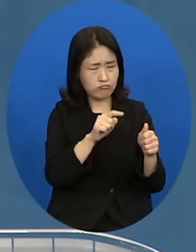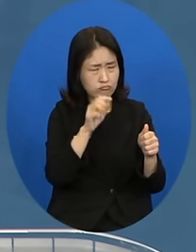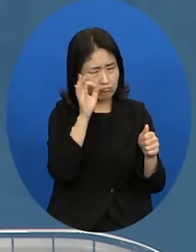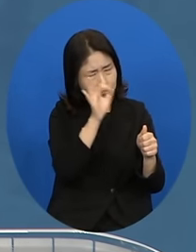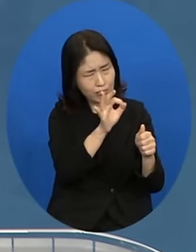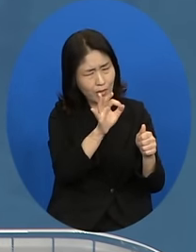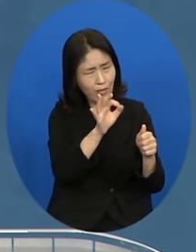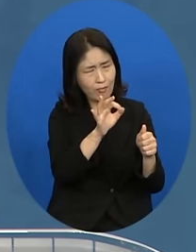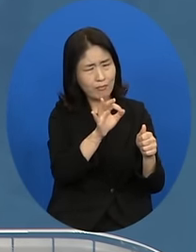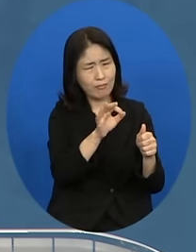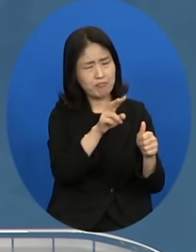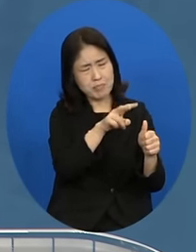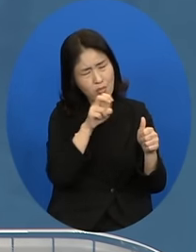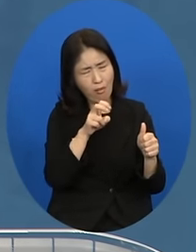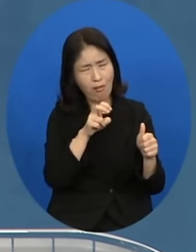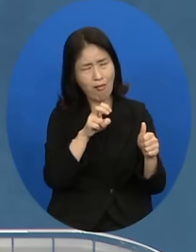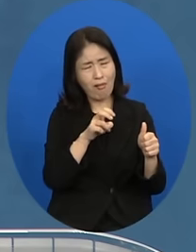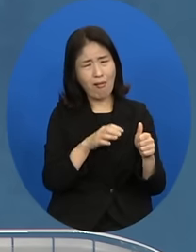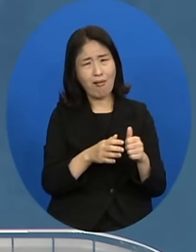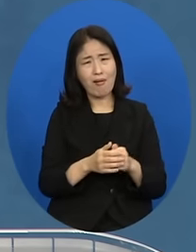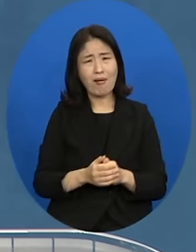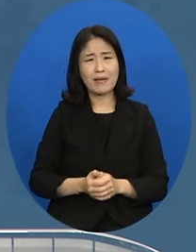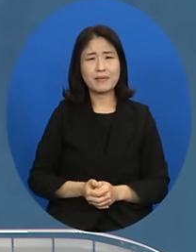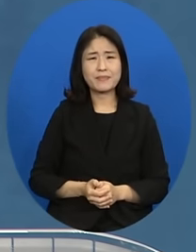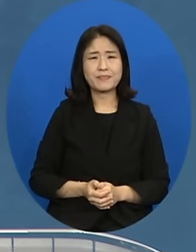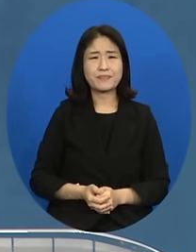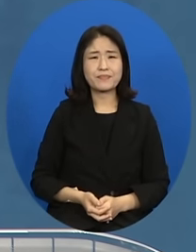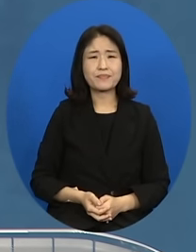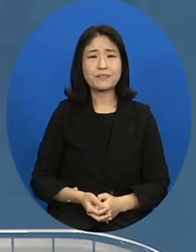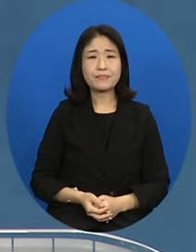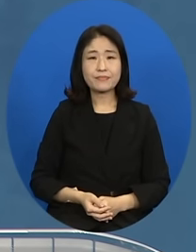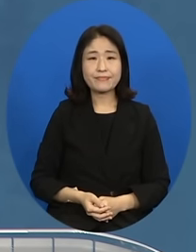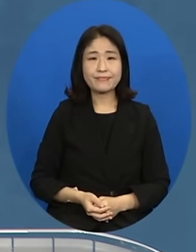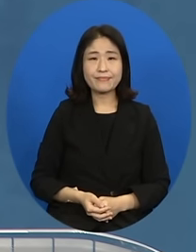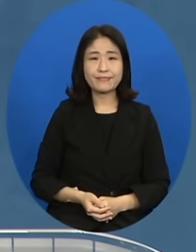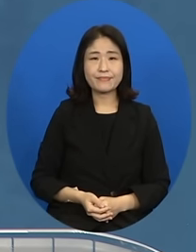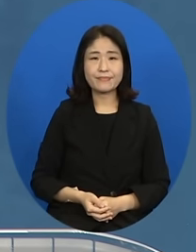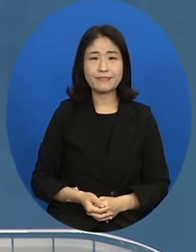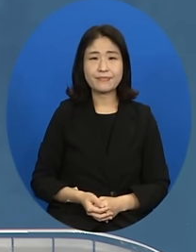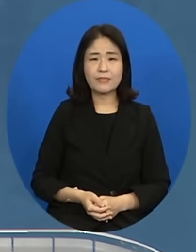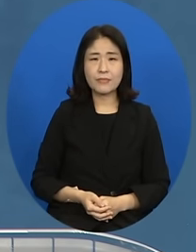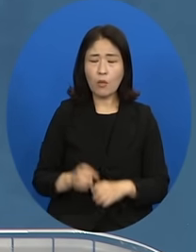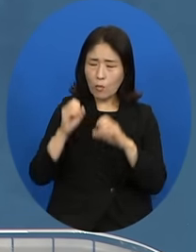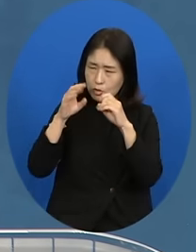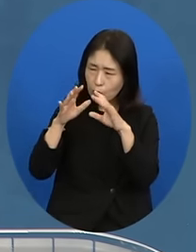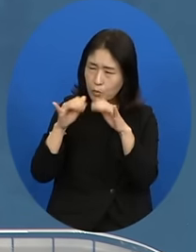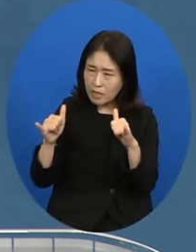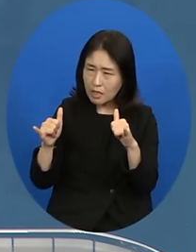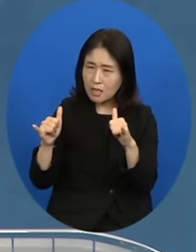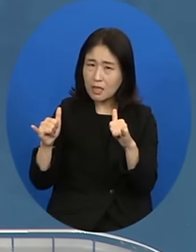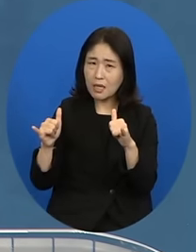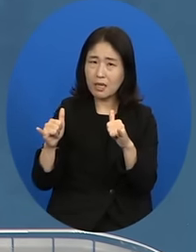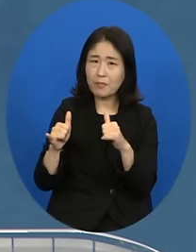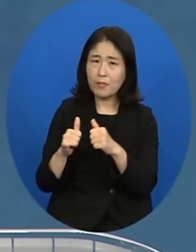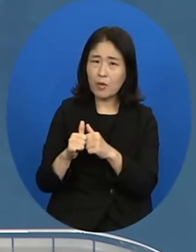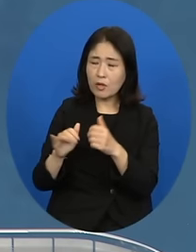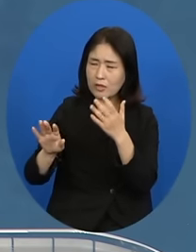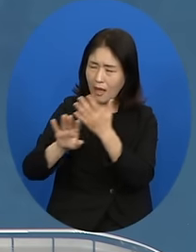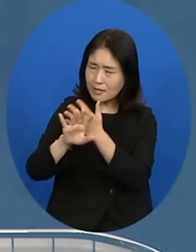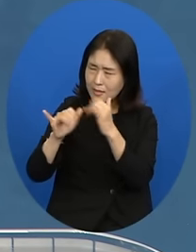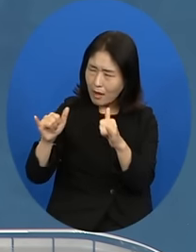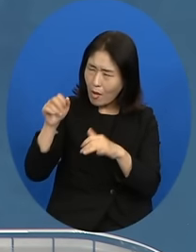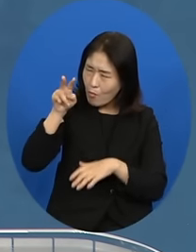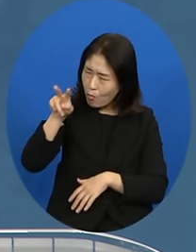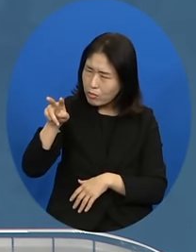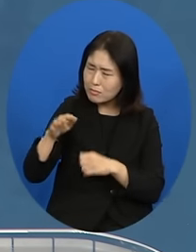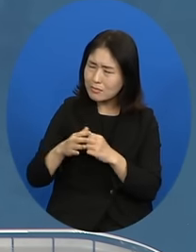그렇게 야속하고 밉고, 함께 일하는 전도사님들, 동료 교역자들이